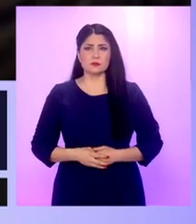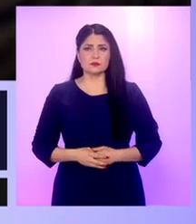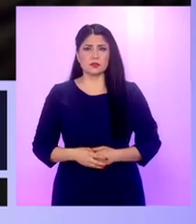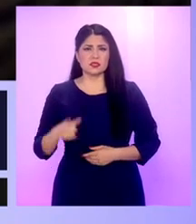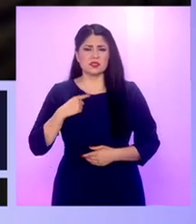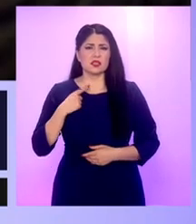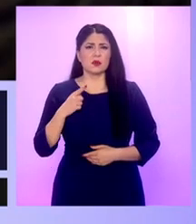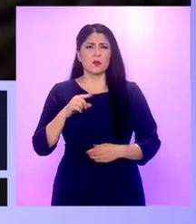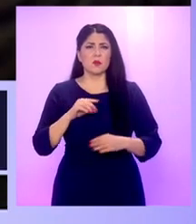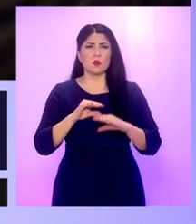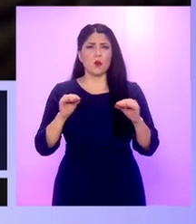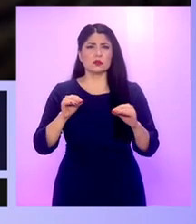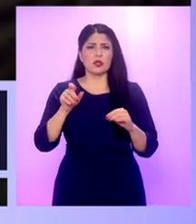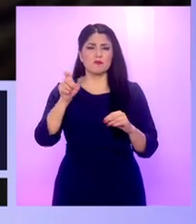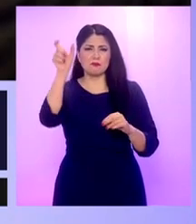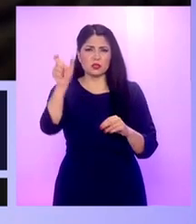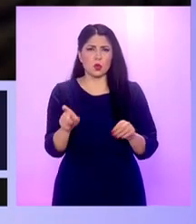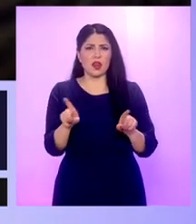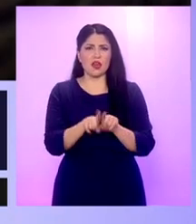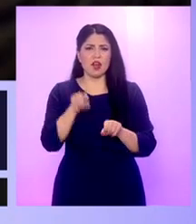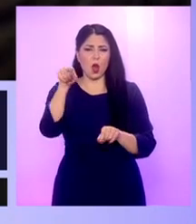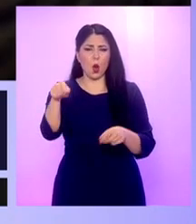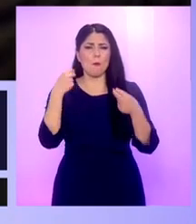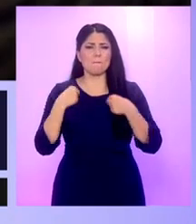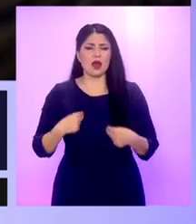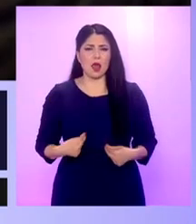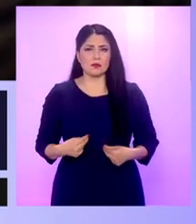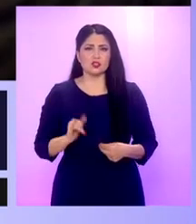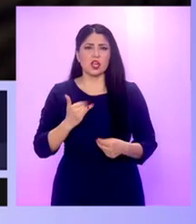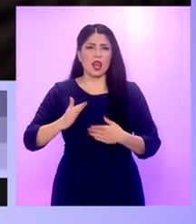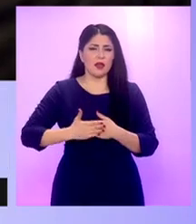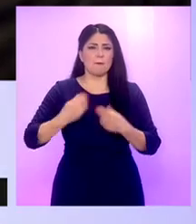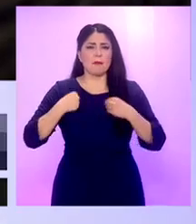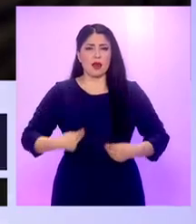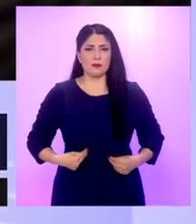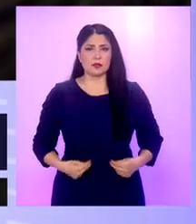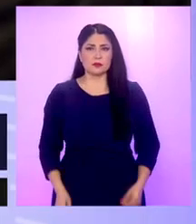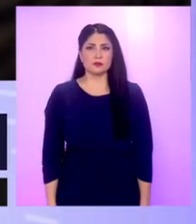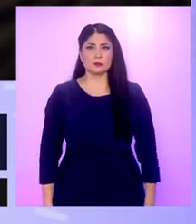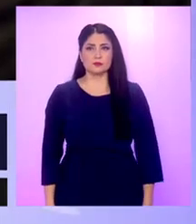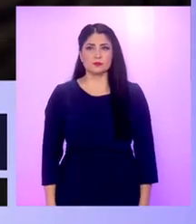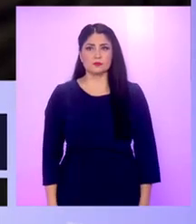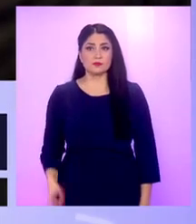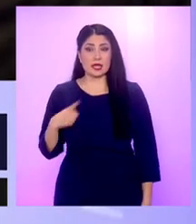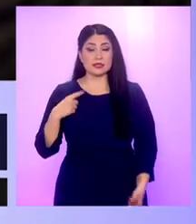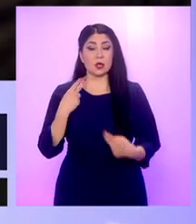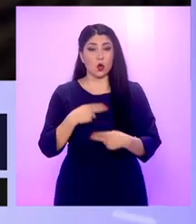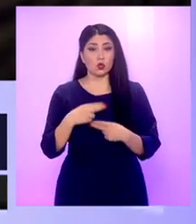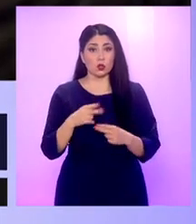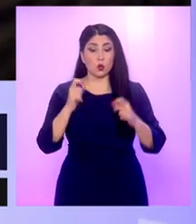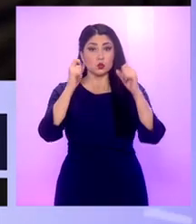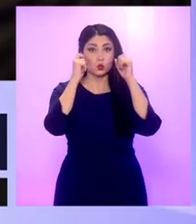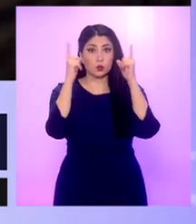o grămadă de inși de soiul acesta în Parlament și pe lângă el. Este în continuare, rămâne